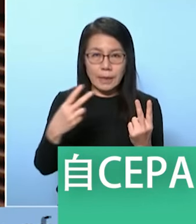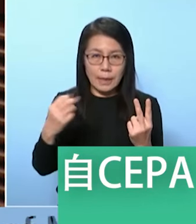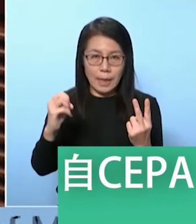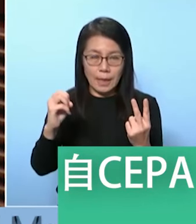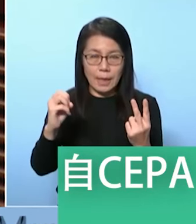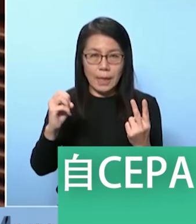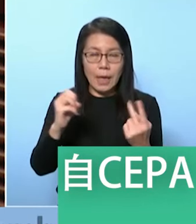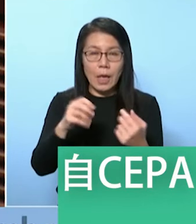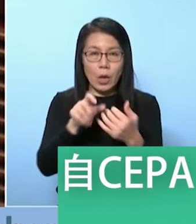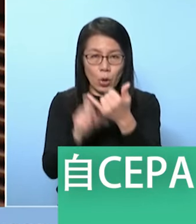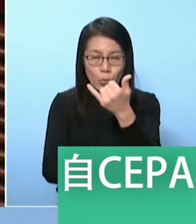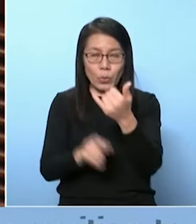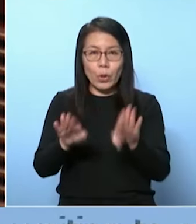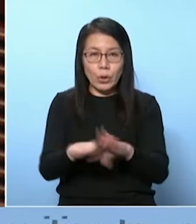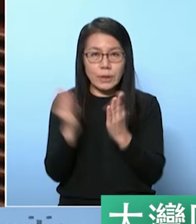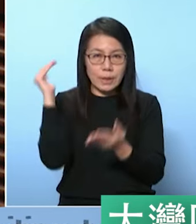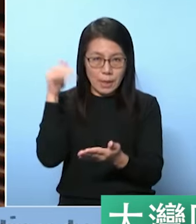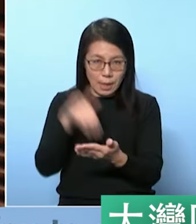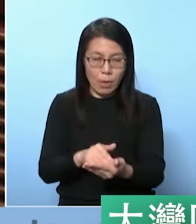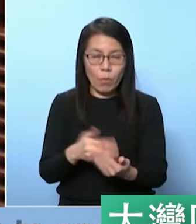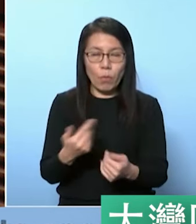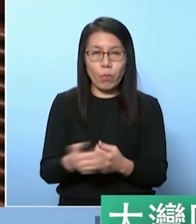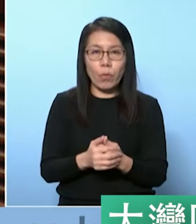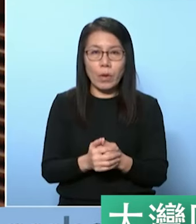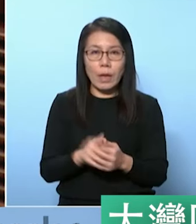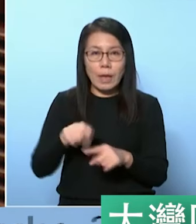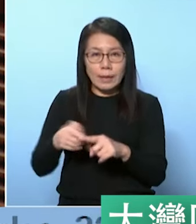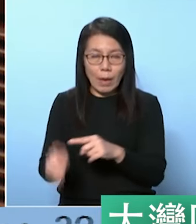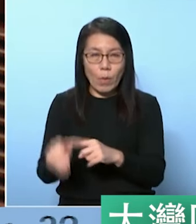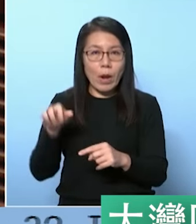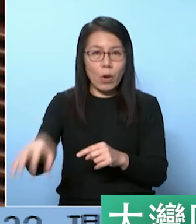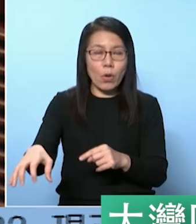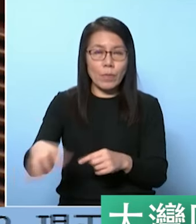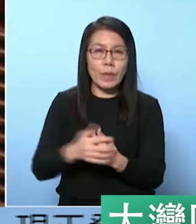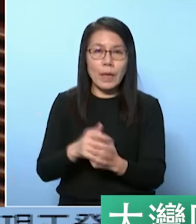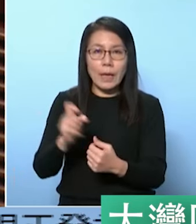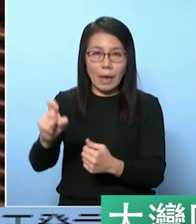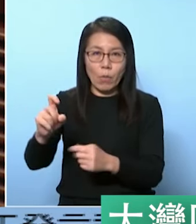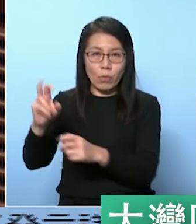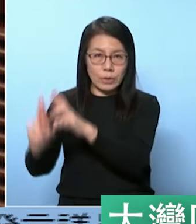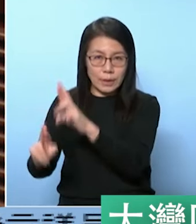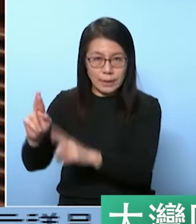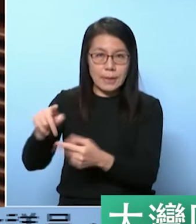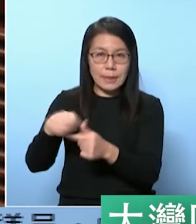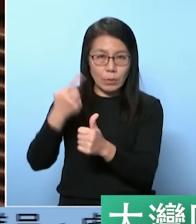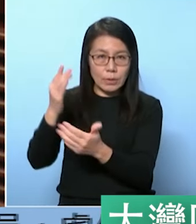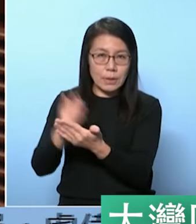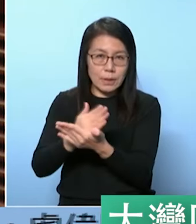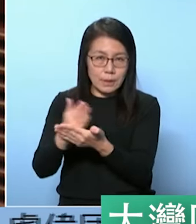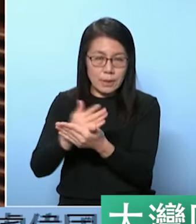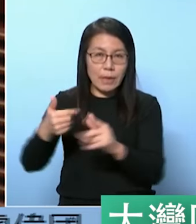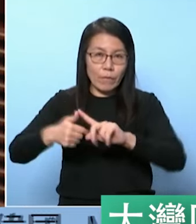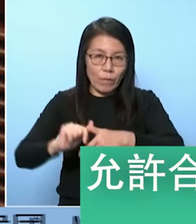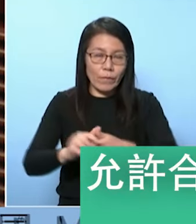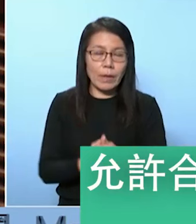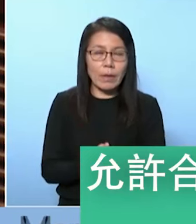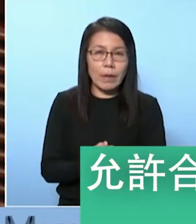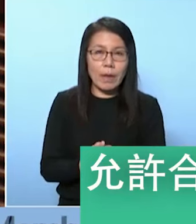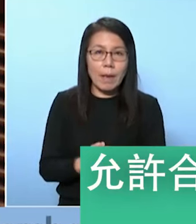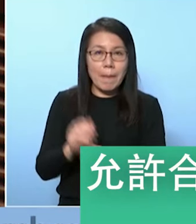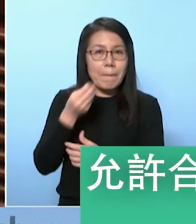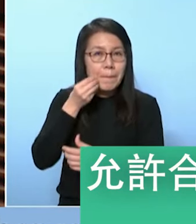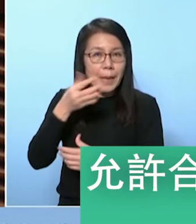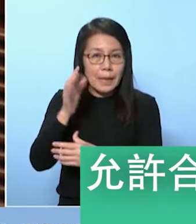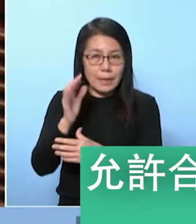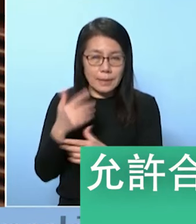年6月實施之後，大灣區內九市以先行先試的方式，允許合